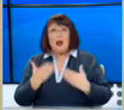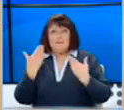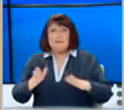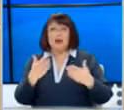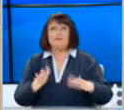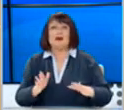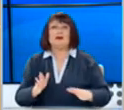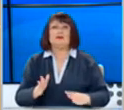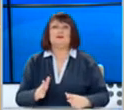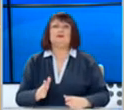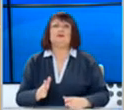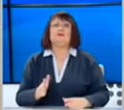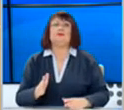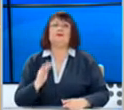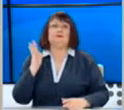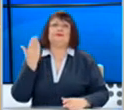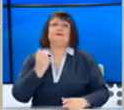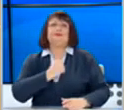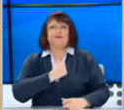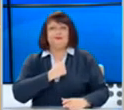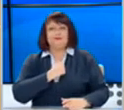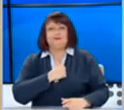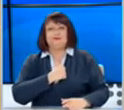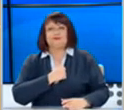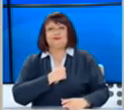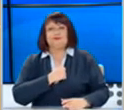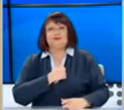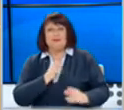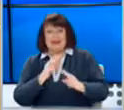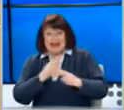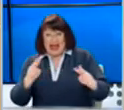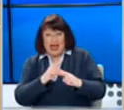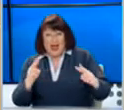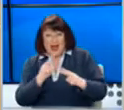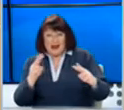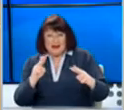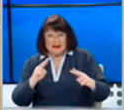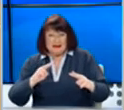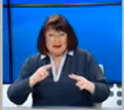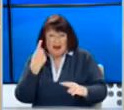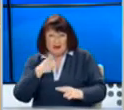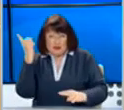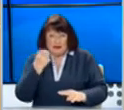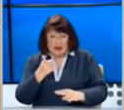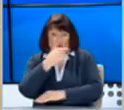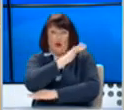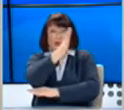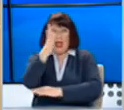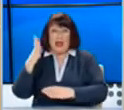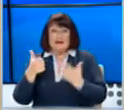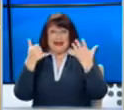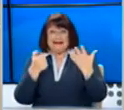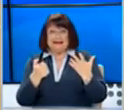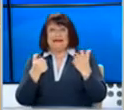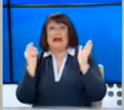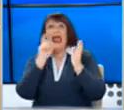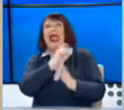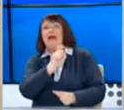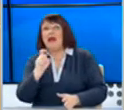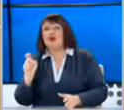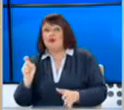Έχω πει και σε άλλη ευκαιρία ότι το να πιστεύει κανείς ότι μπορεί να καθαρίσει όλα τα δάση της χώρας, όλα, 60 τόσα εκατομμύρια στρέμματα, δεν